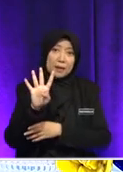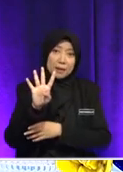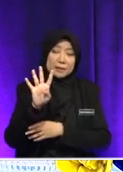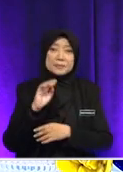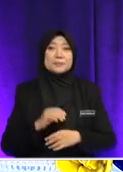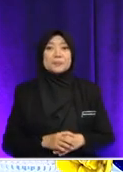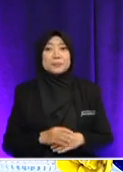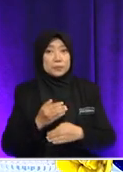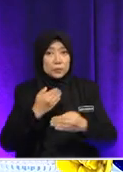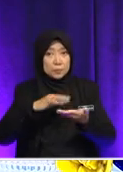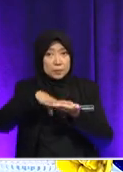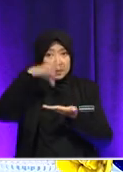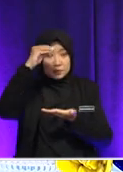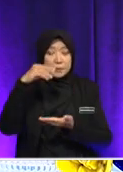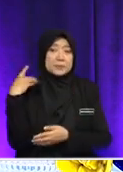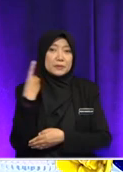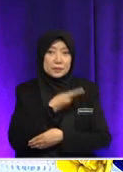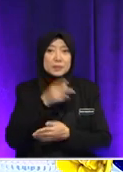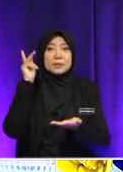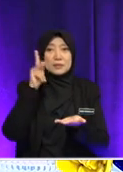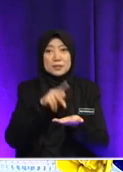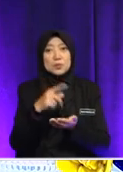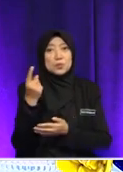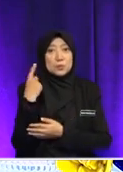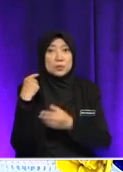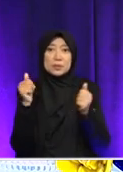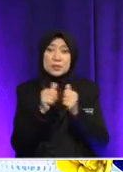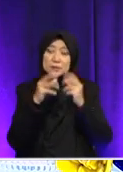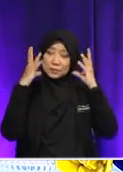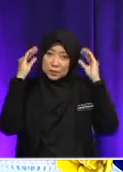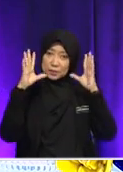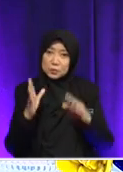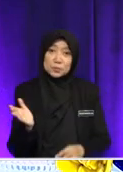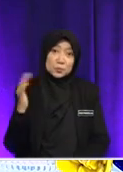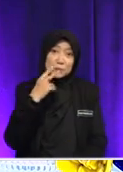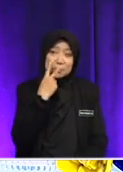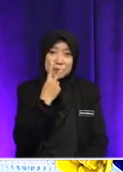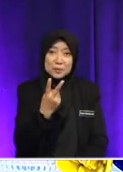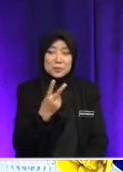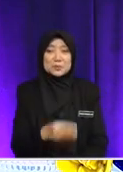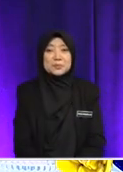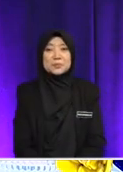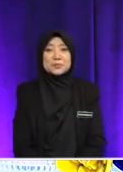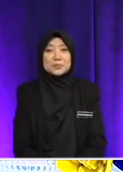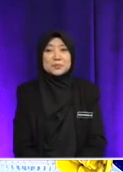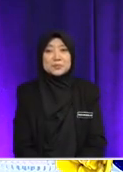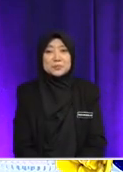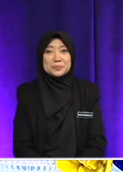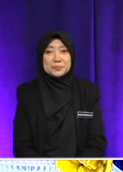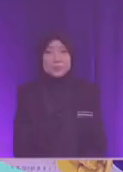lebih lanjut lagi apakah kita berkenalan terlebih dahulu dengan guru penyampai jam kita saksikan profil guru